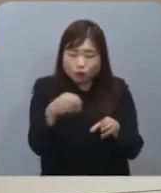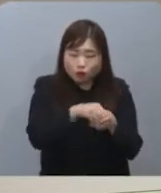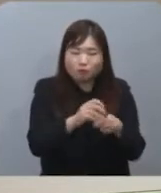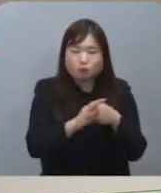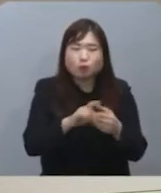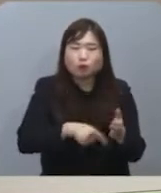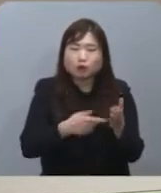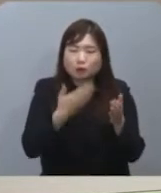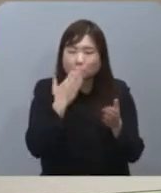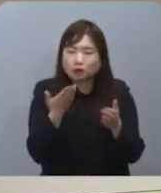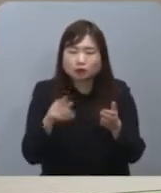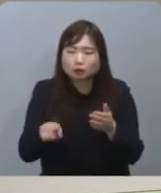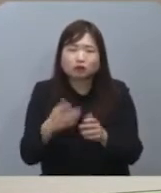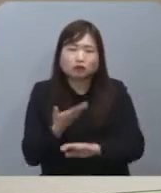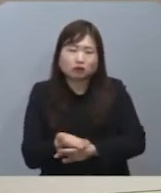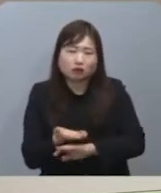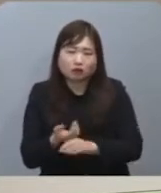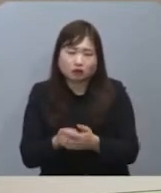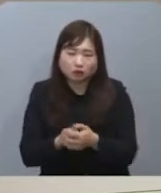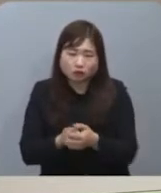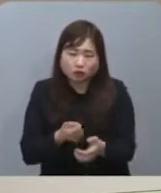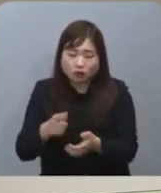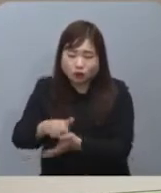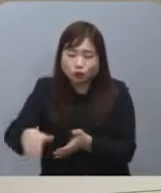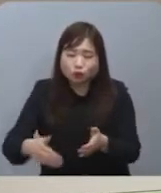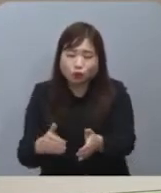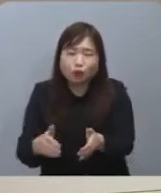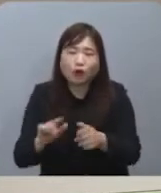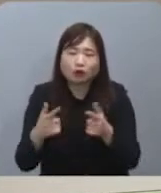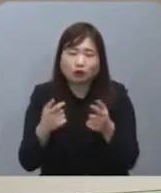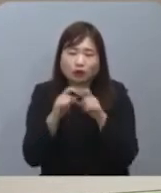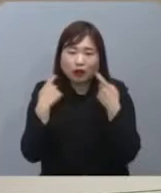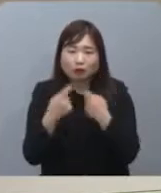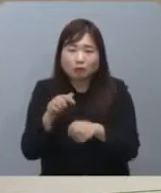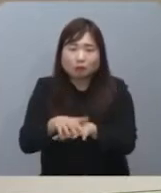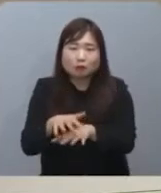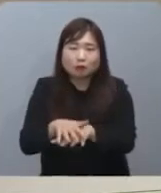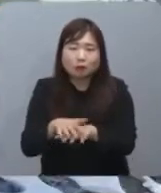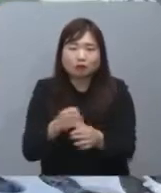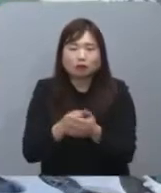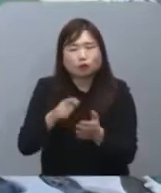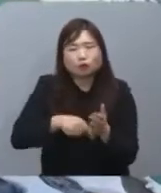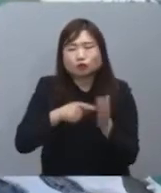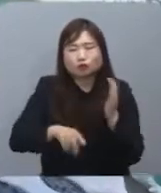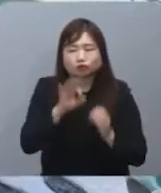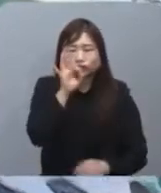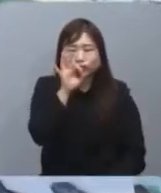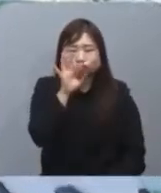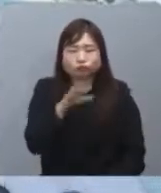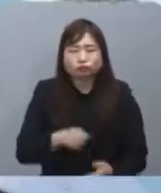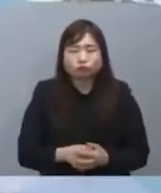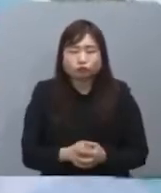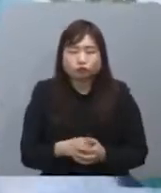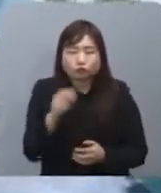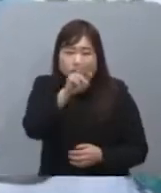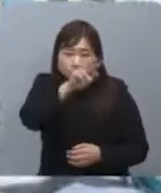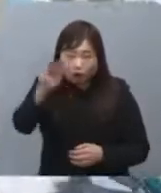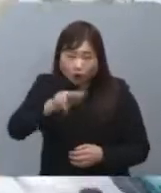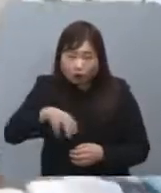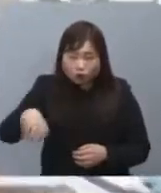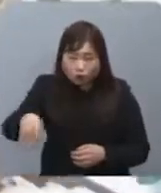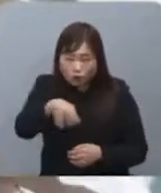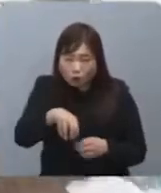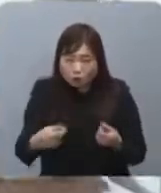도시계획도로 에 의한 도로 폭에 해당하는 도로가 아니고 보상 대상은 안됩니다 전국 각지에서